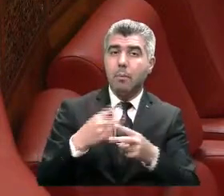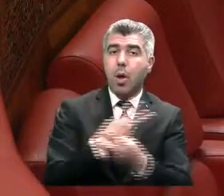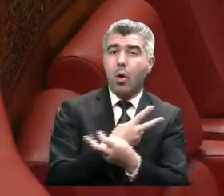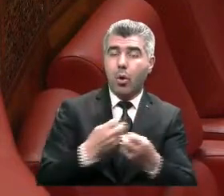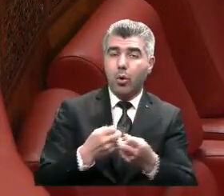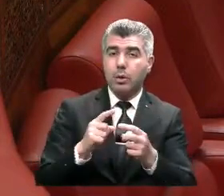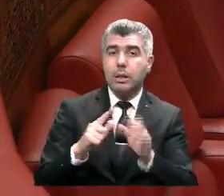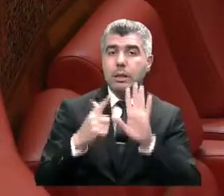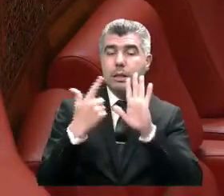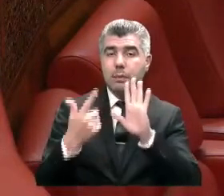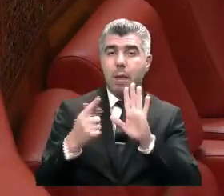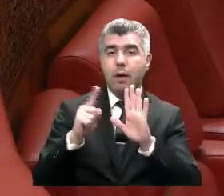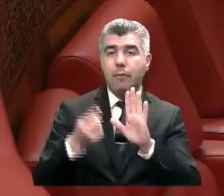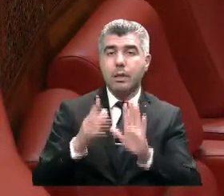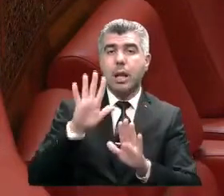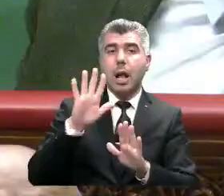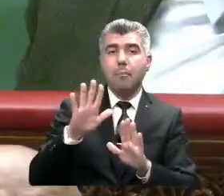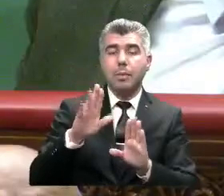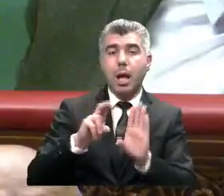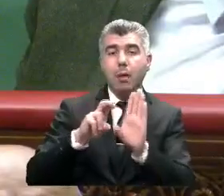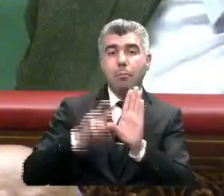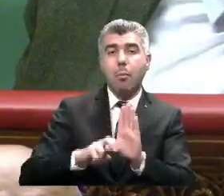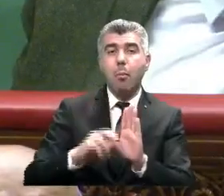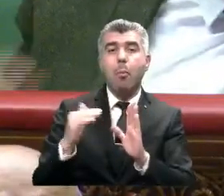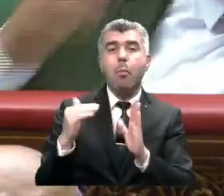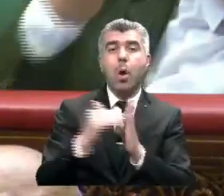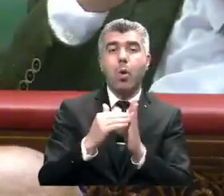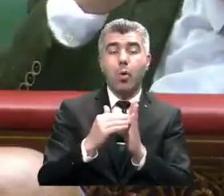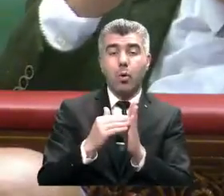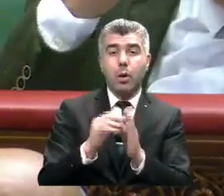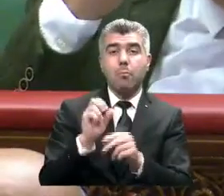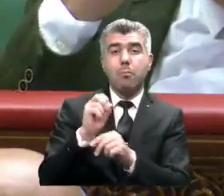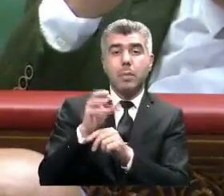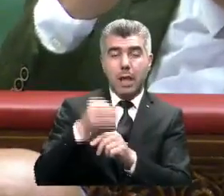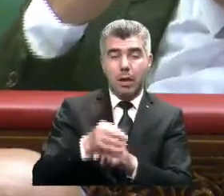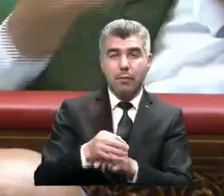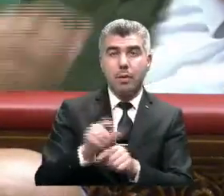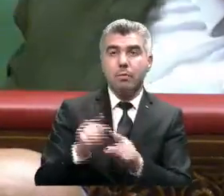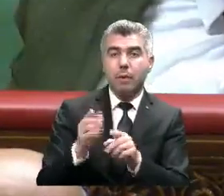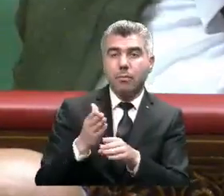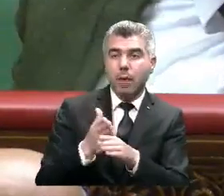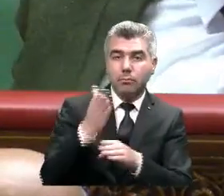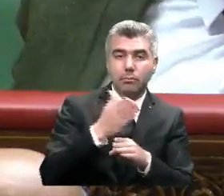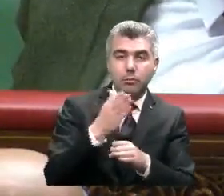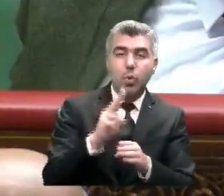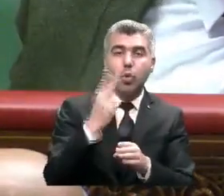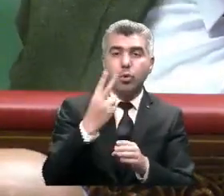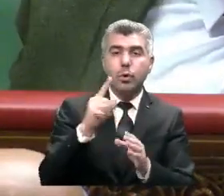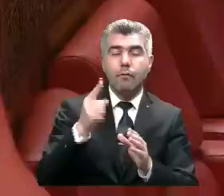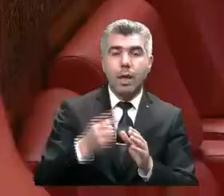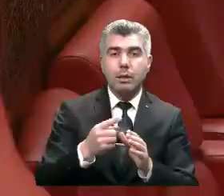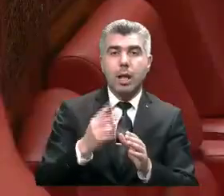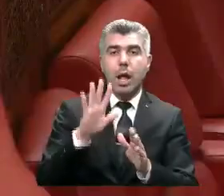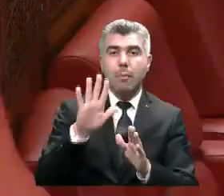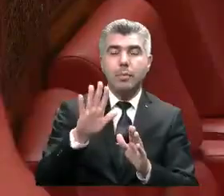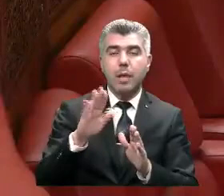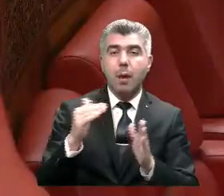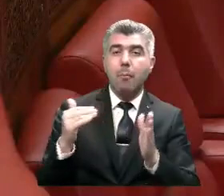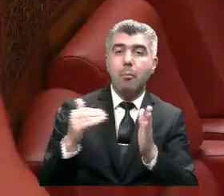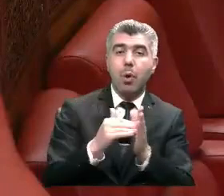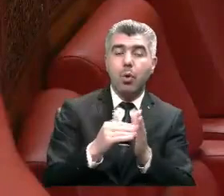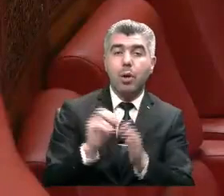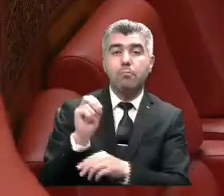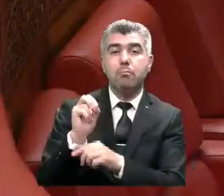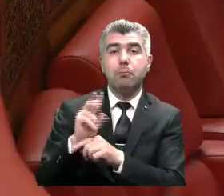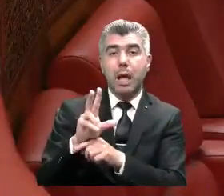7.5 مليون مقعد للمسافرين وتنقلوا من خلالها 2.8 ديال الملايين المسافرين يعني